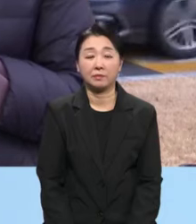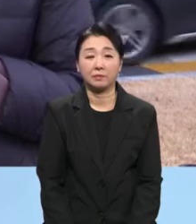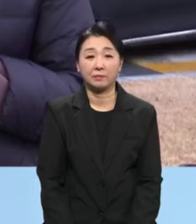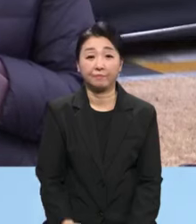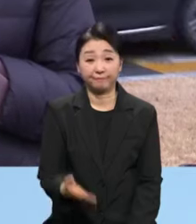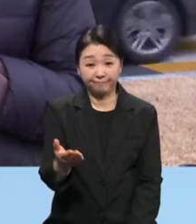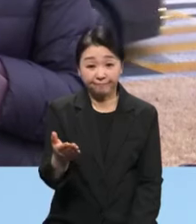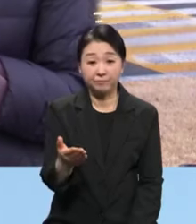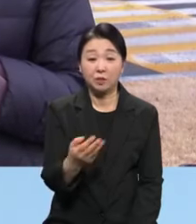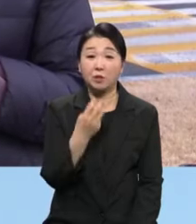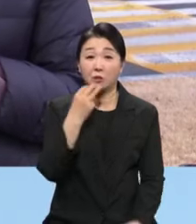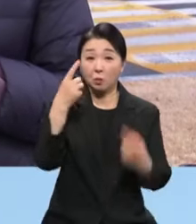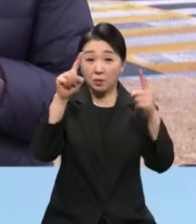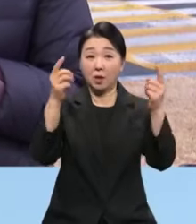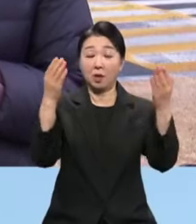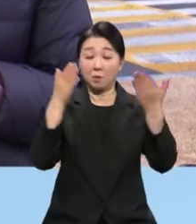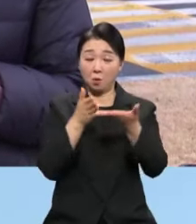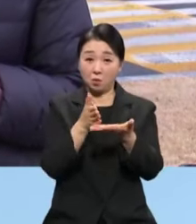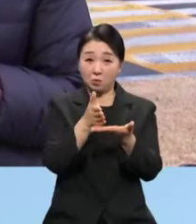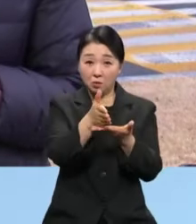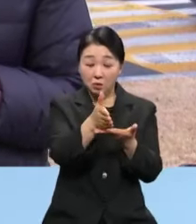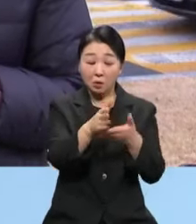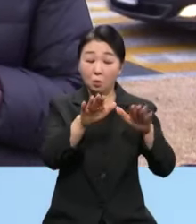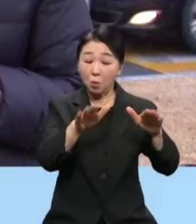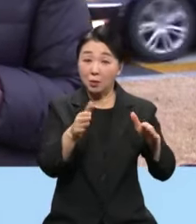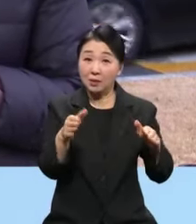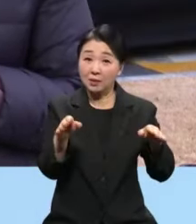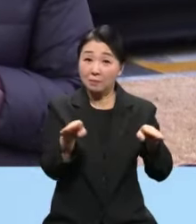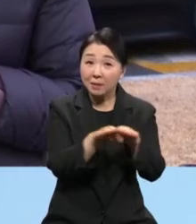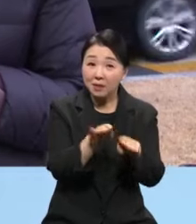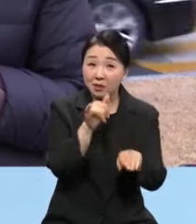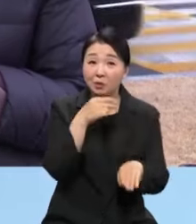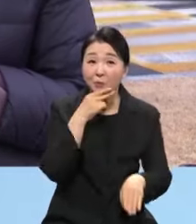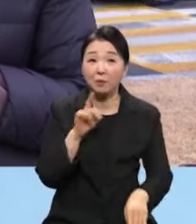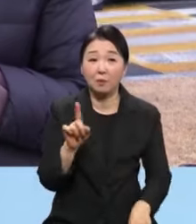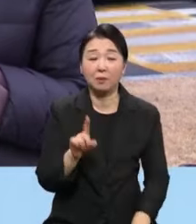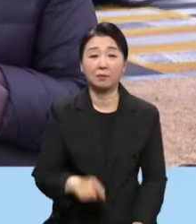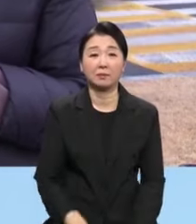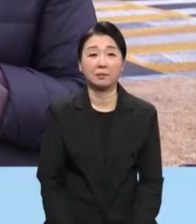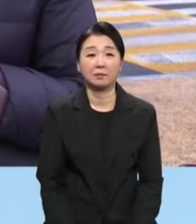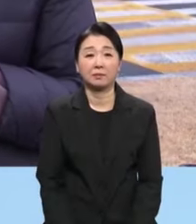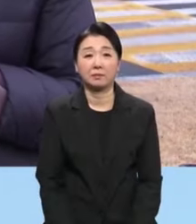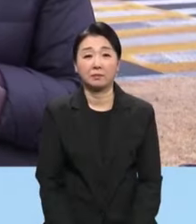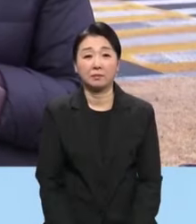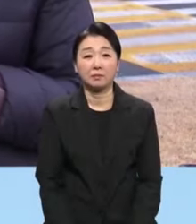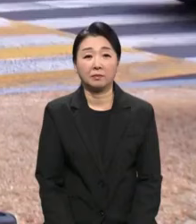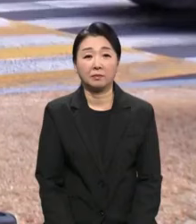이혜원 기자, 서울대병원 전공의들은 출근했나요? 지금 병원 분위기를 좀 전해주시죠.